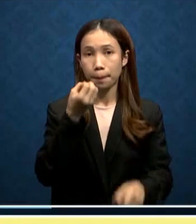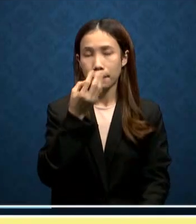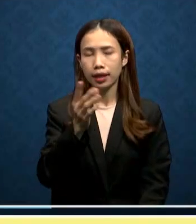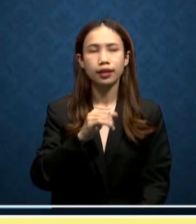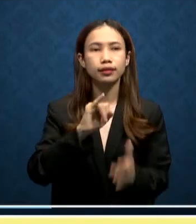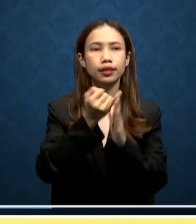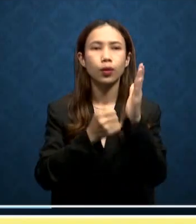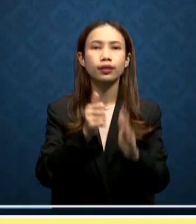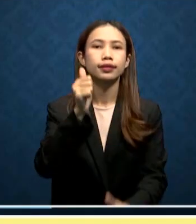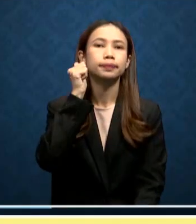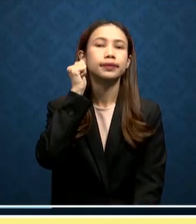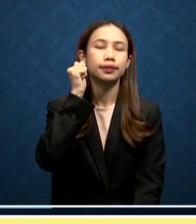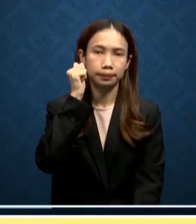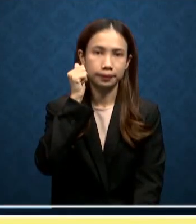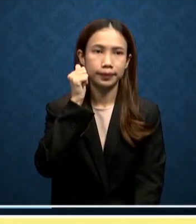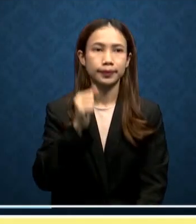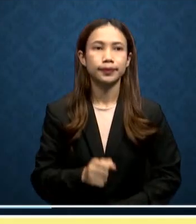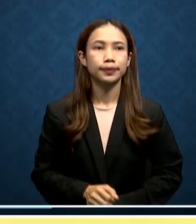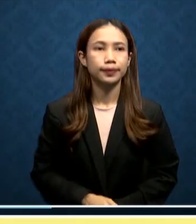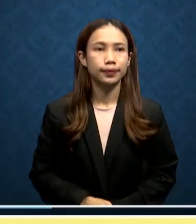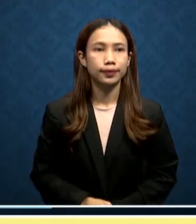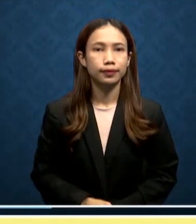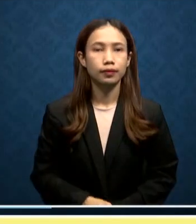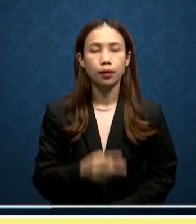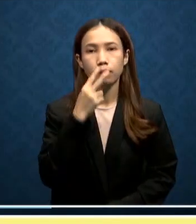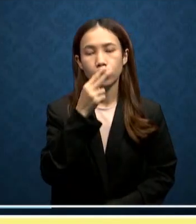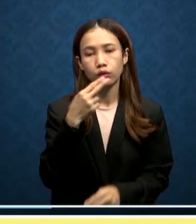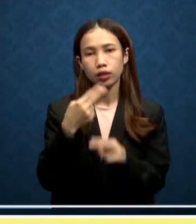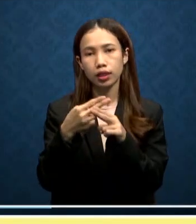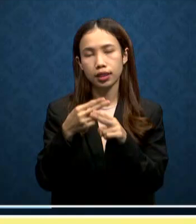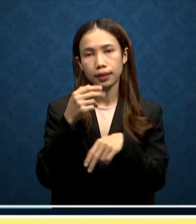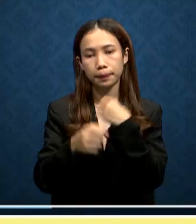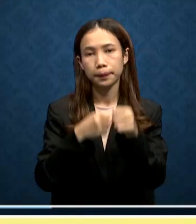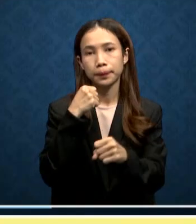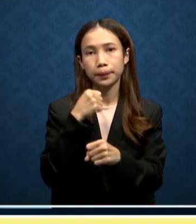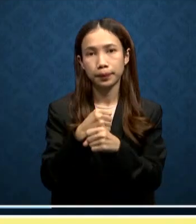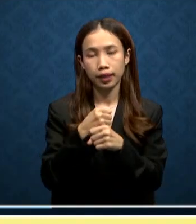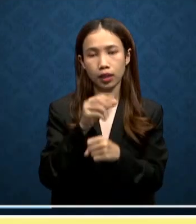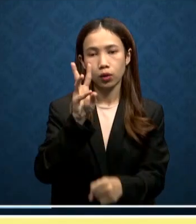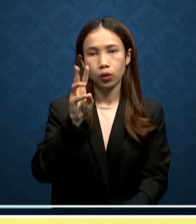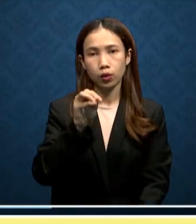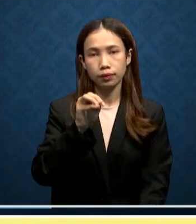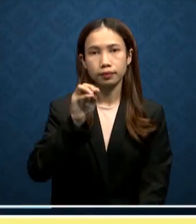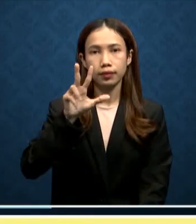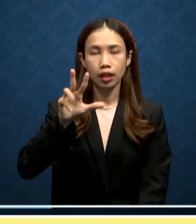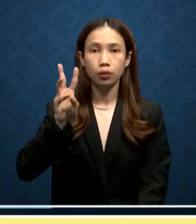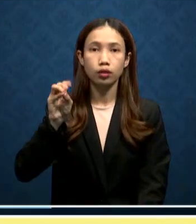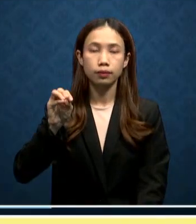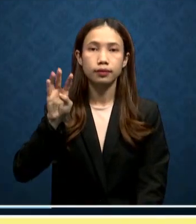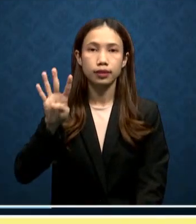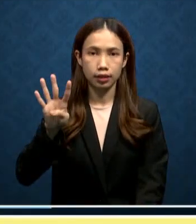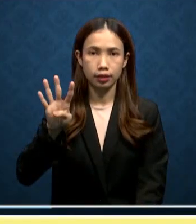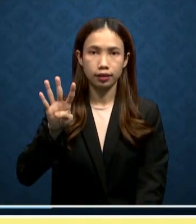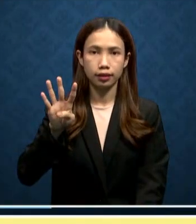เดิมๆทั้งนั้นนะครับเอ่อผมไปไล่เช็คดูแล้วปีปี 6364เนี่ย